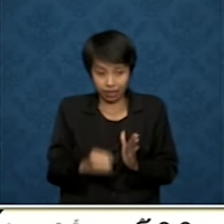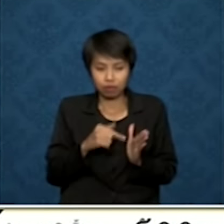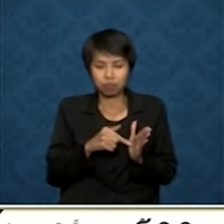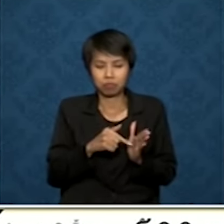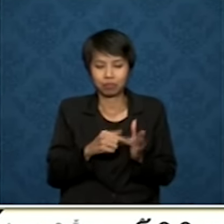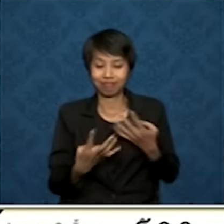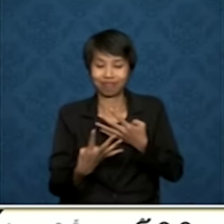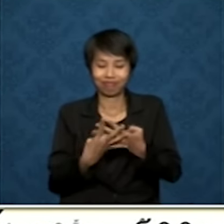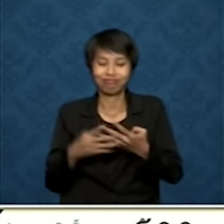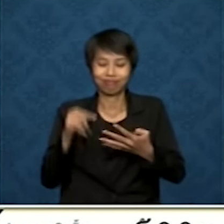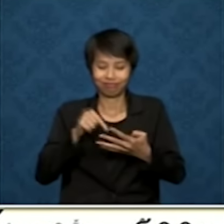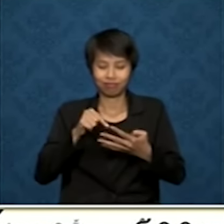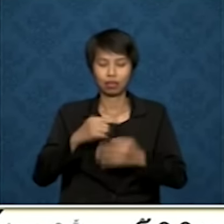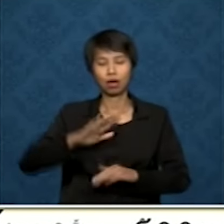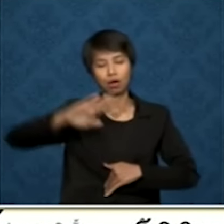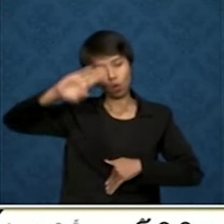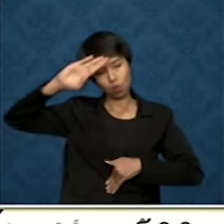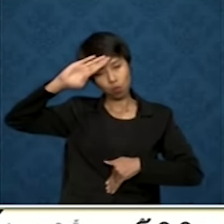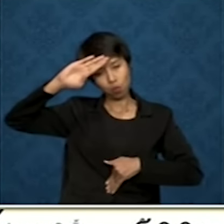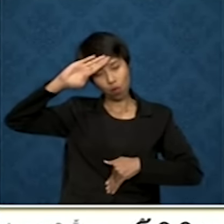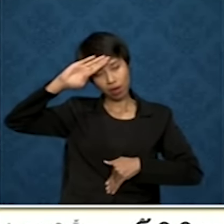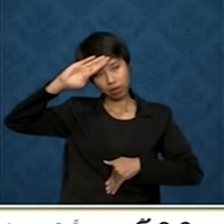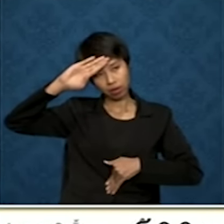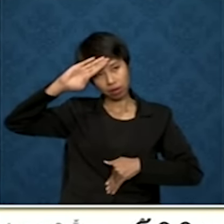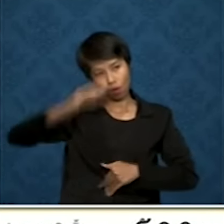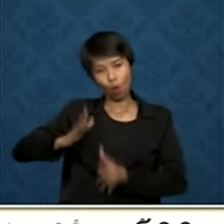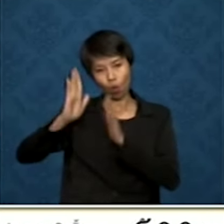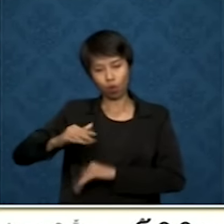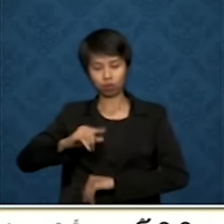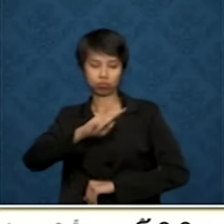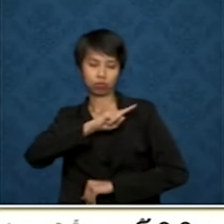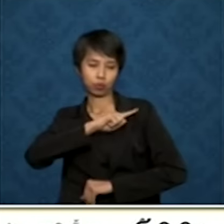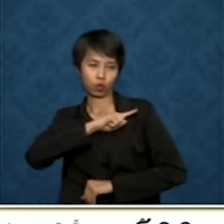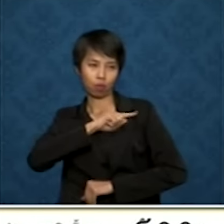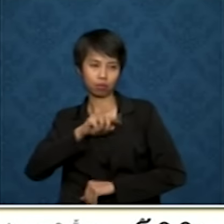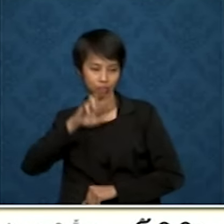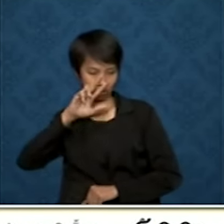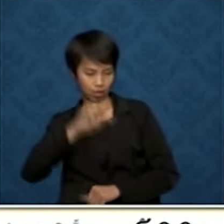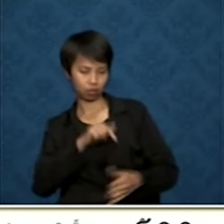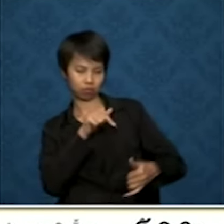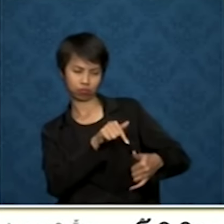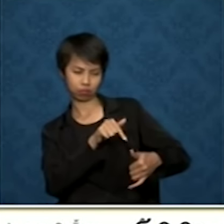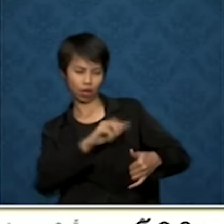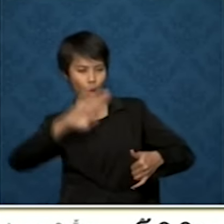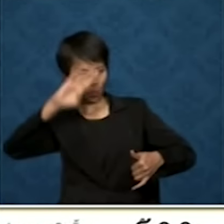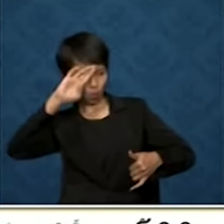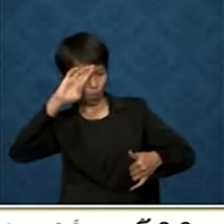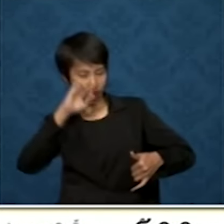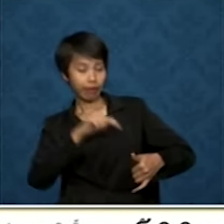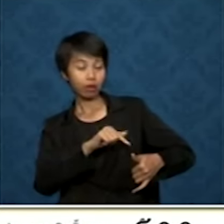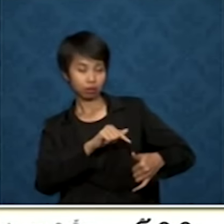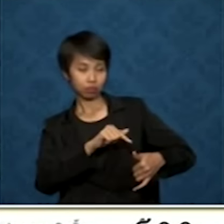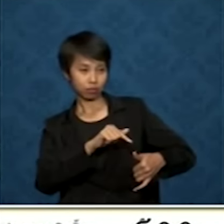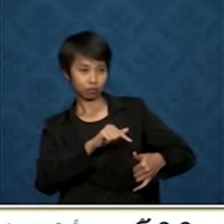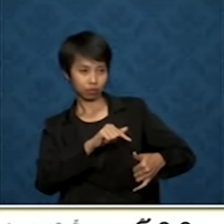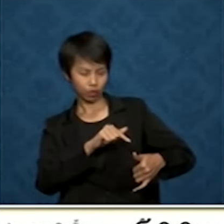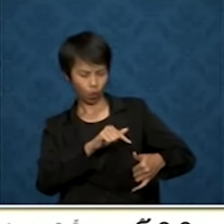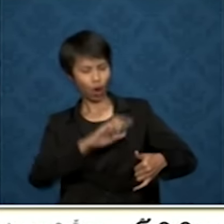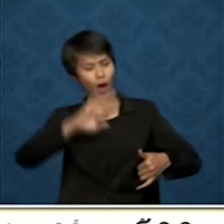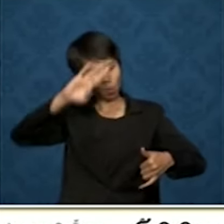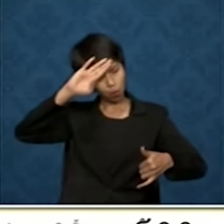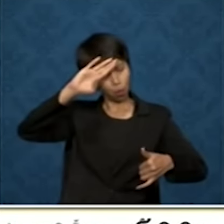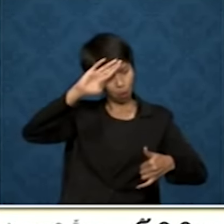ป่วยผู้คุมผมขอเรียกย่อๆแล้วกันครับผู้คุมเนี่ยเห็นหรือมีนักไปแจ้งก็ได้นะครับเห็นว่ามีคนไข้